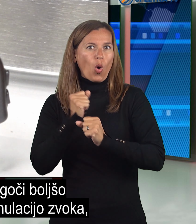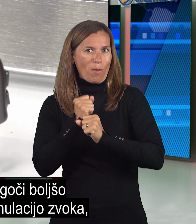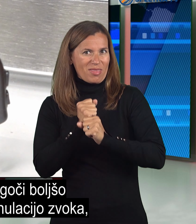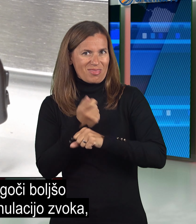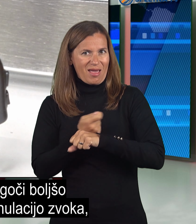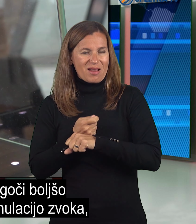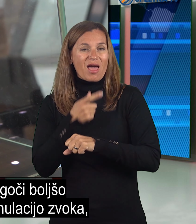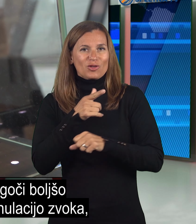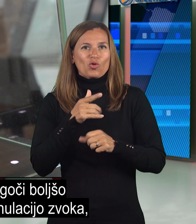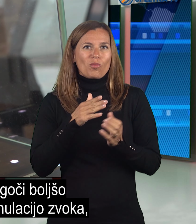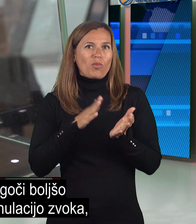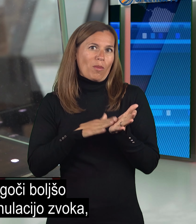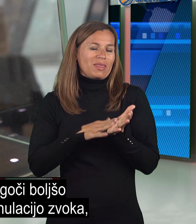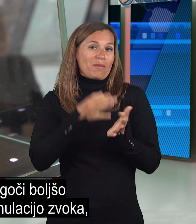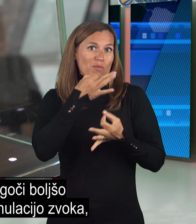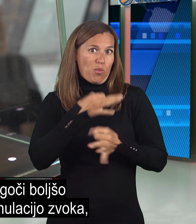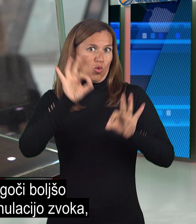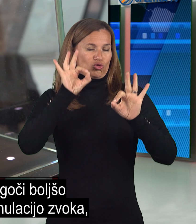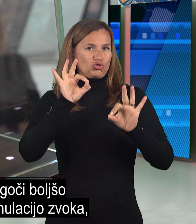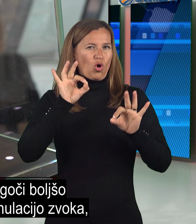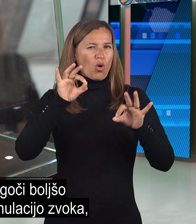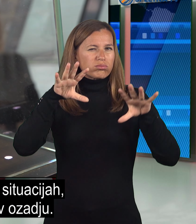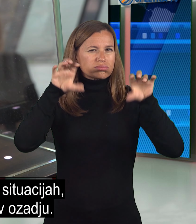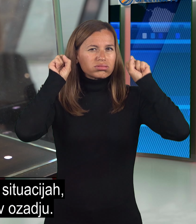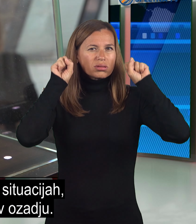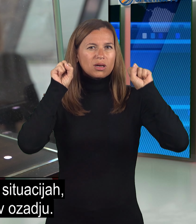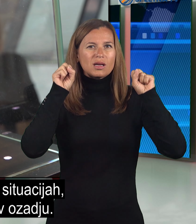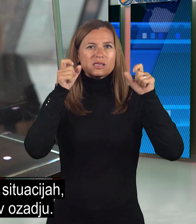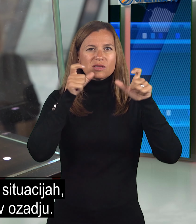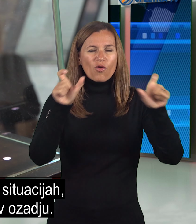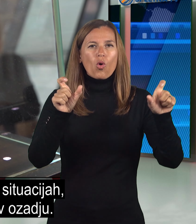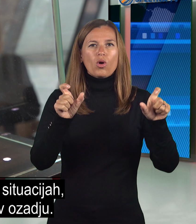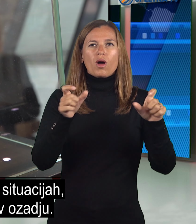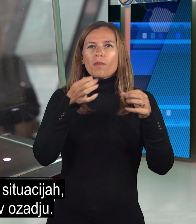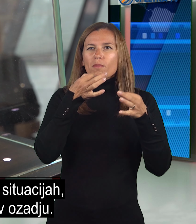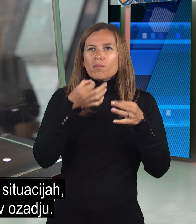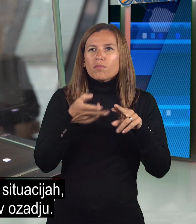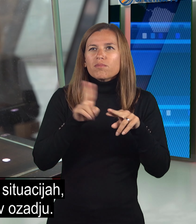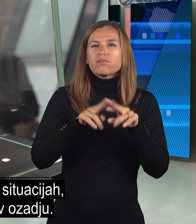razpoznavo, boljšo granulacijo zvoka, boljše poslušanje v